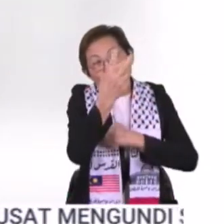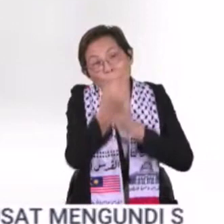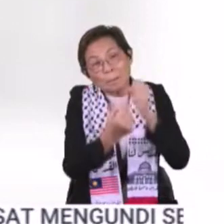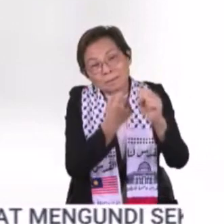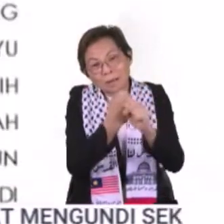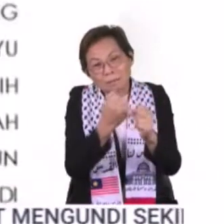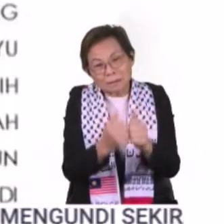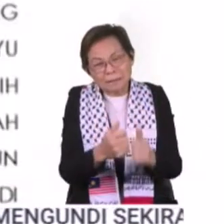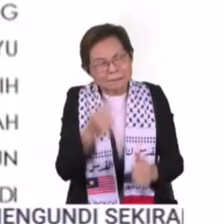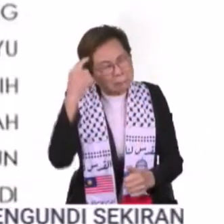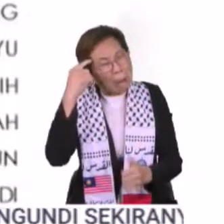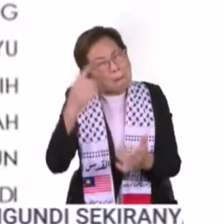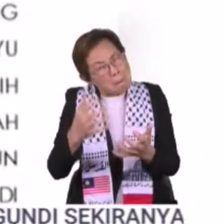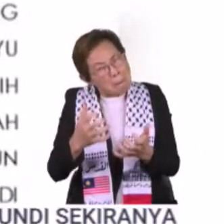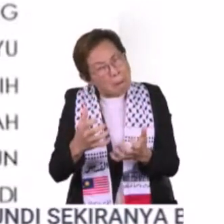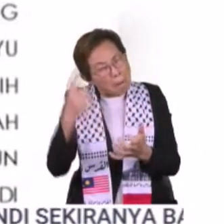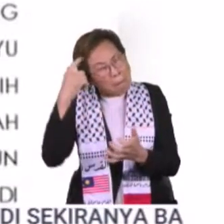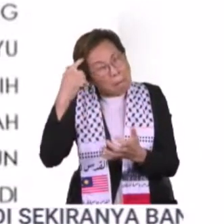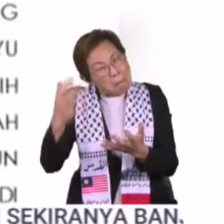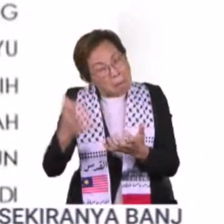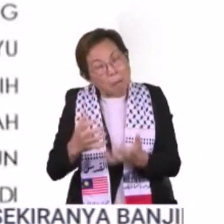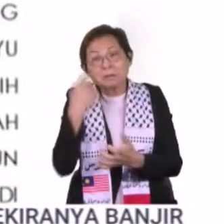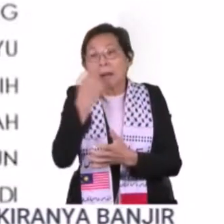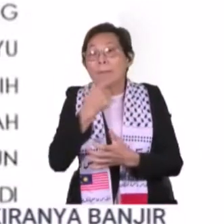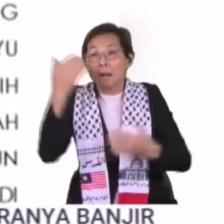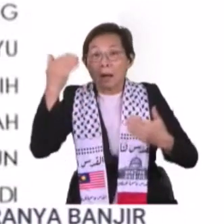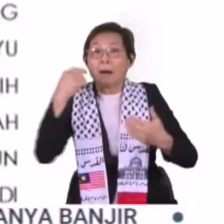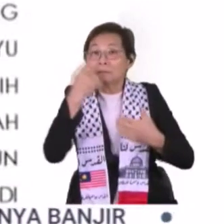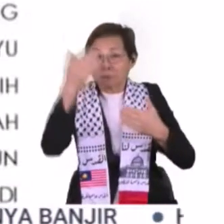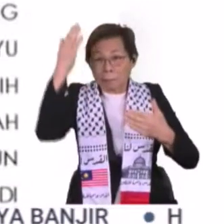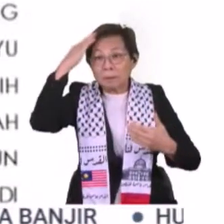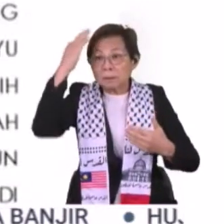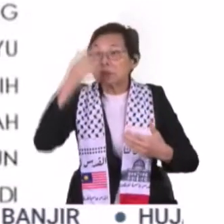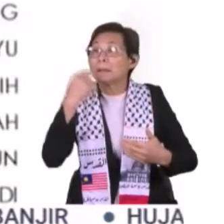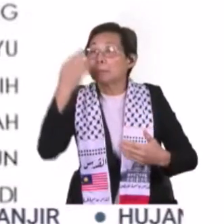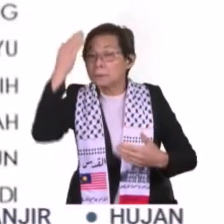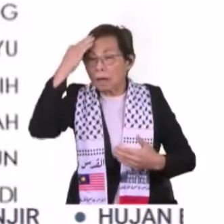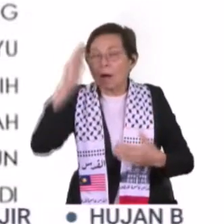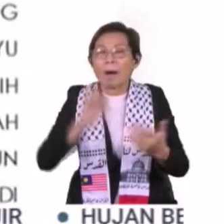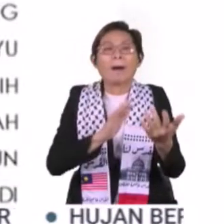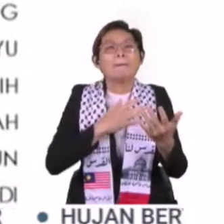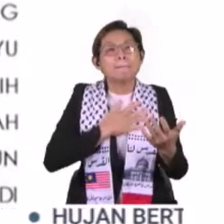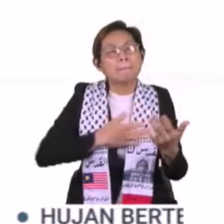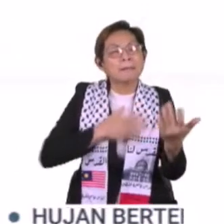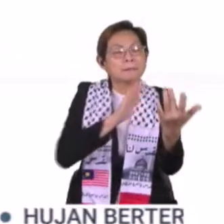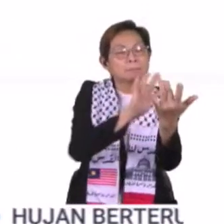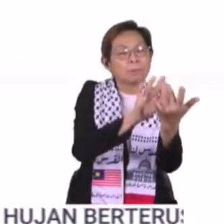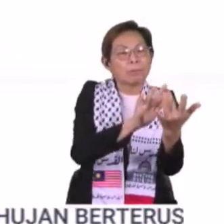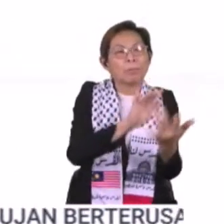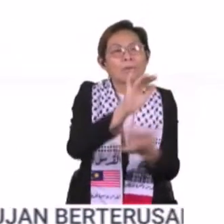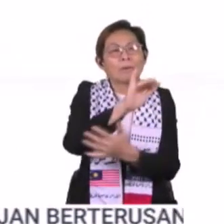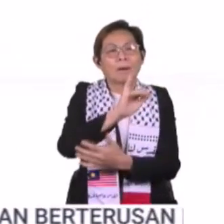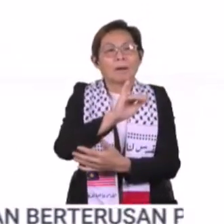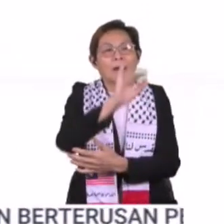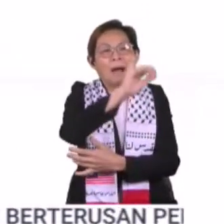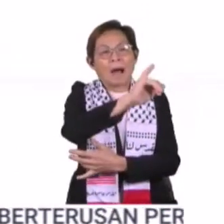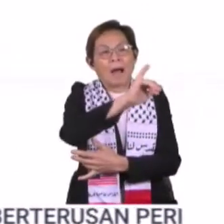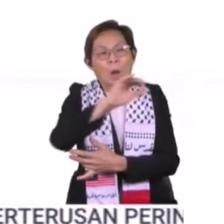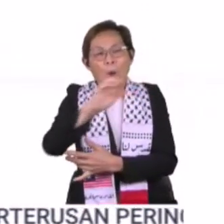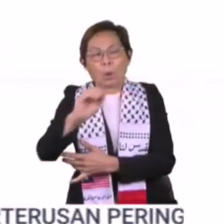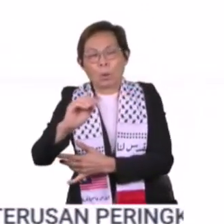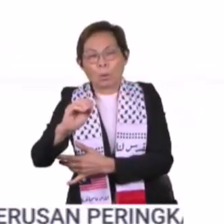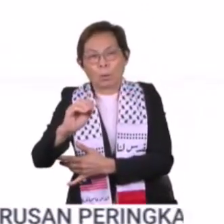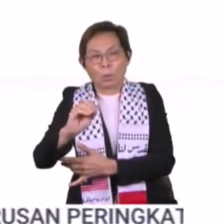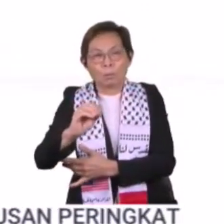tahun dengan niat orang ramai yang mempunyai sebarang maklumat diminta berhubung dengan pegawai penyiasat inspektor Nur munawara